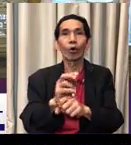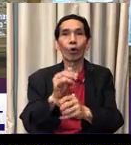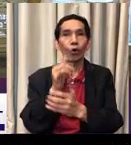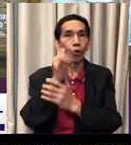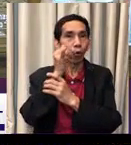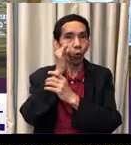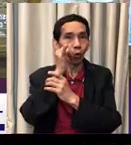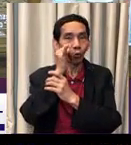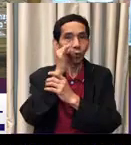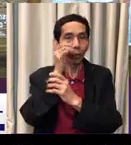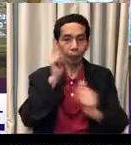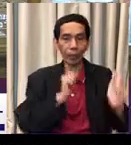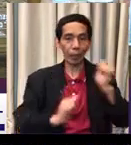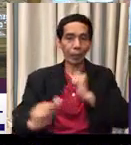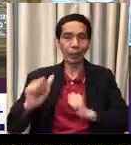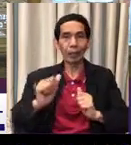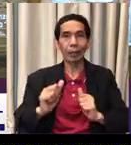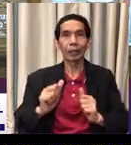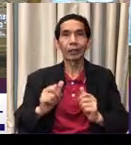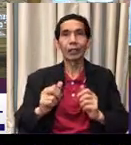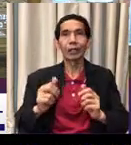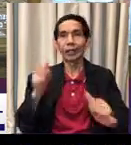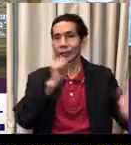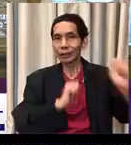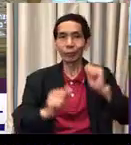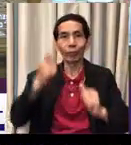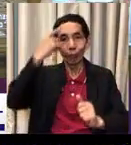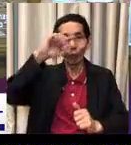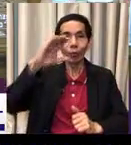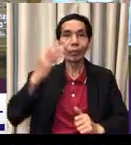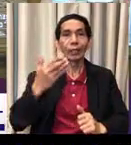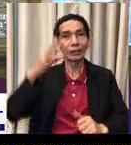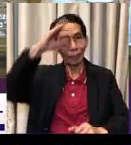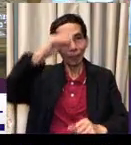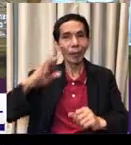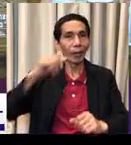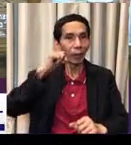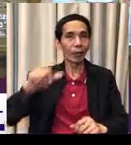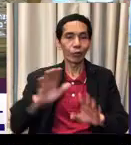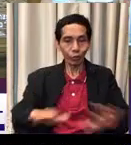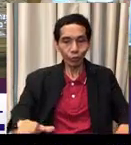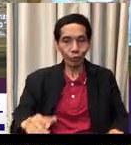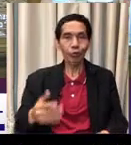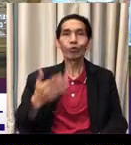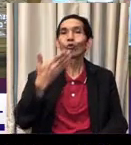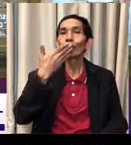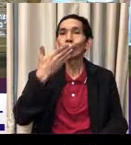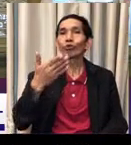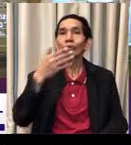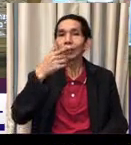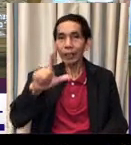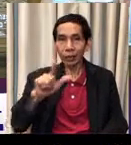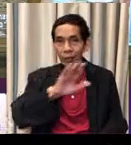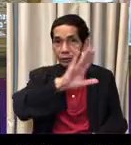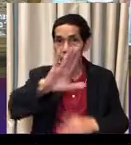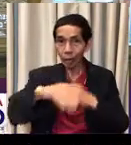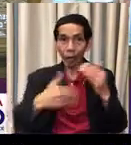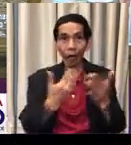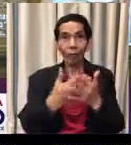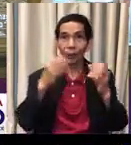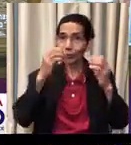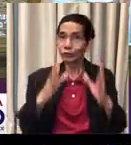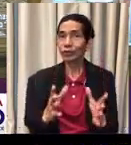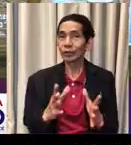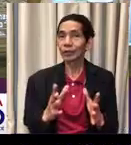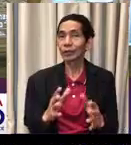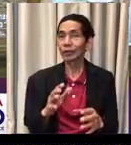audiovisual presentation. Saka mas entertaining sa bata, di ba? Kaya good luck ha. Good luck sa inyong lahat.